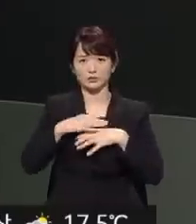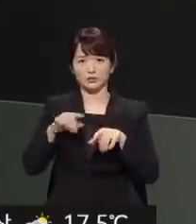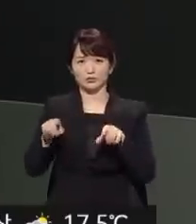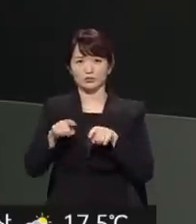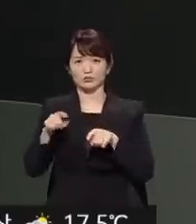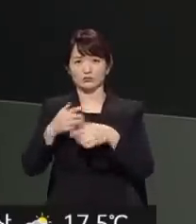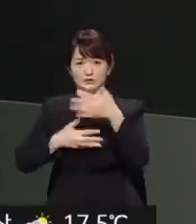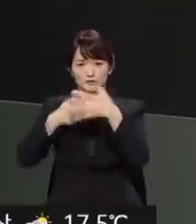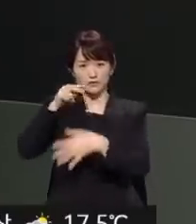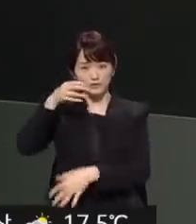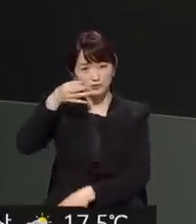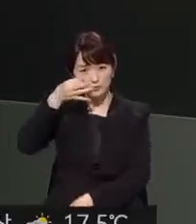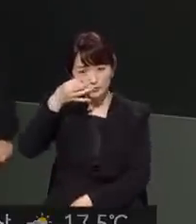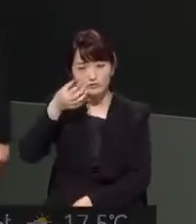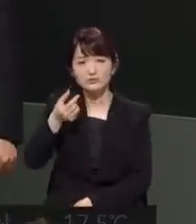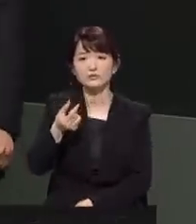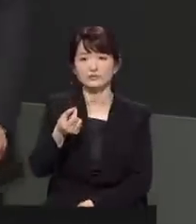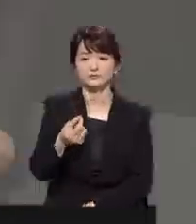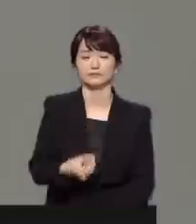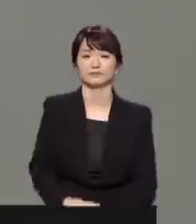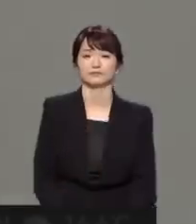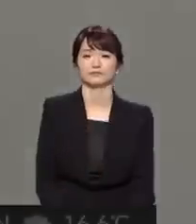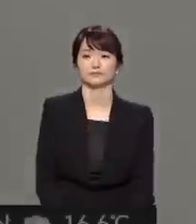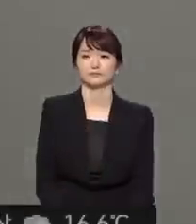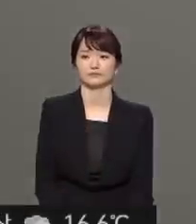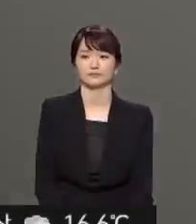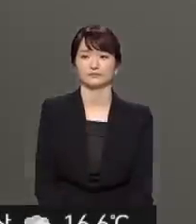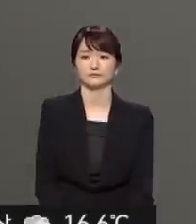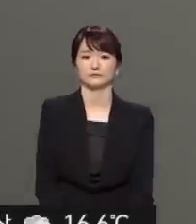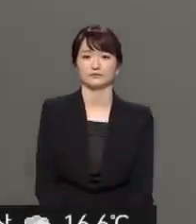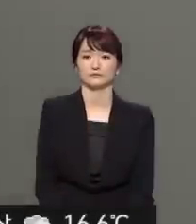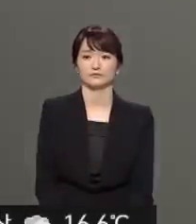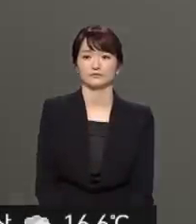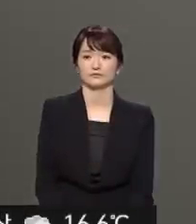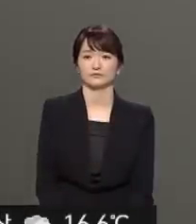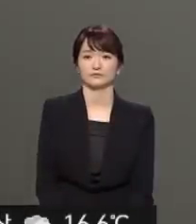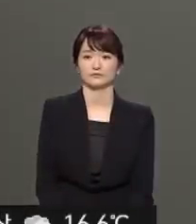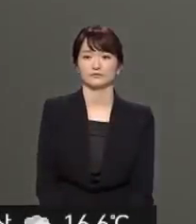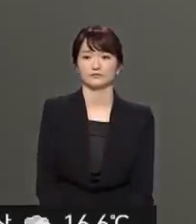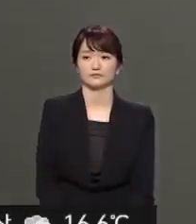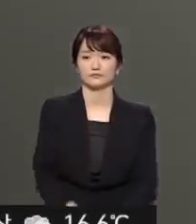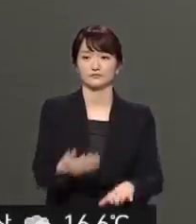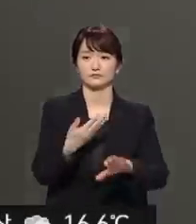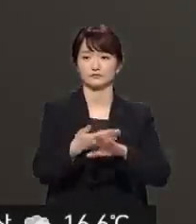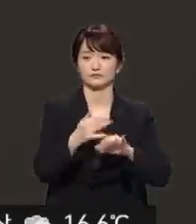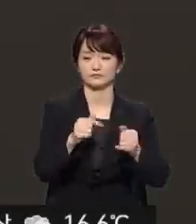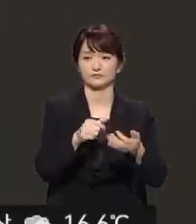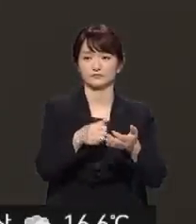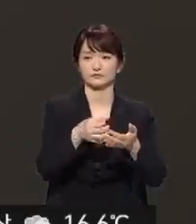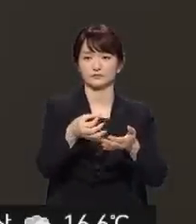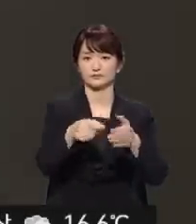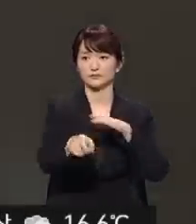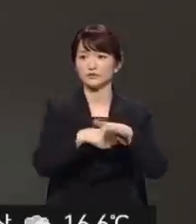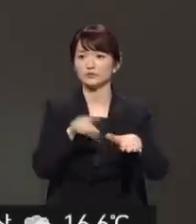영화를 보는 듯한데 만나보시죠. 하는 거예요. 남의 집 오셔가지고. 맞을까? 네?